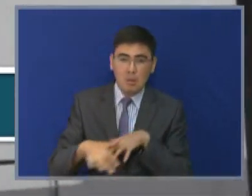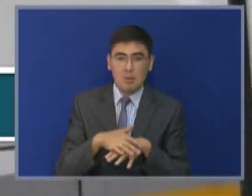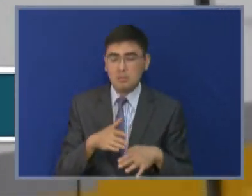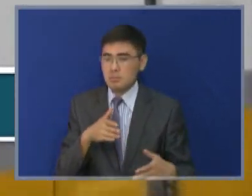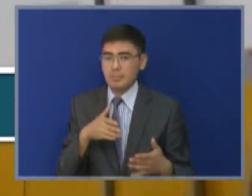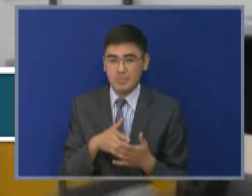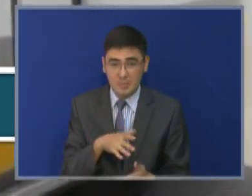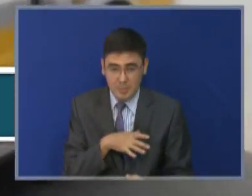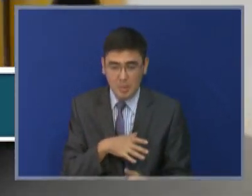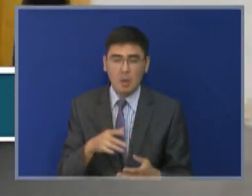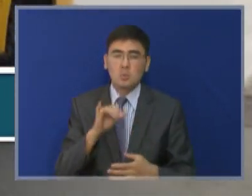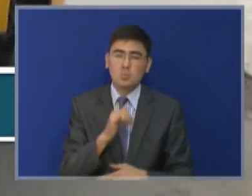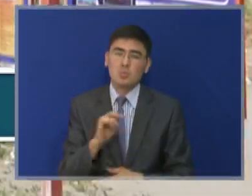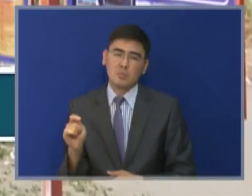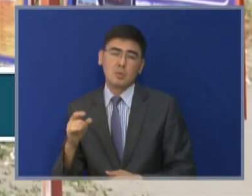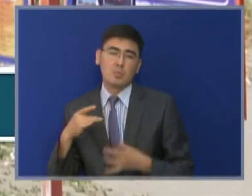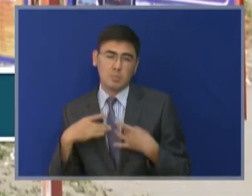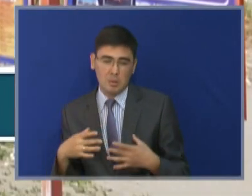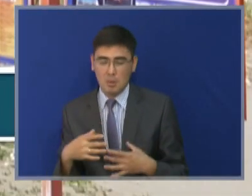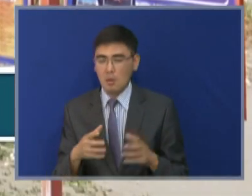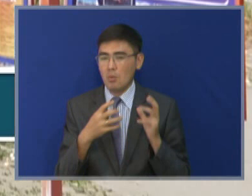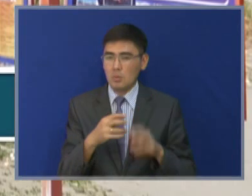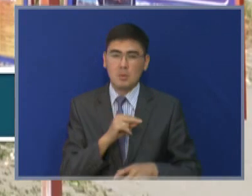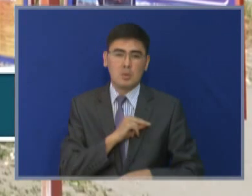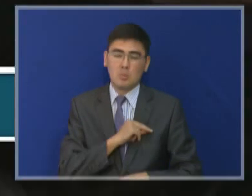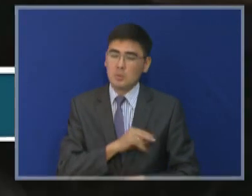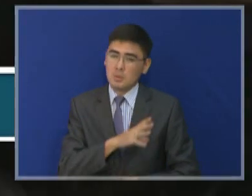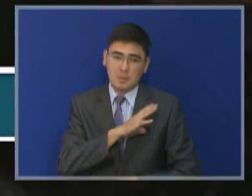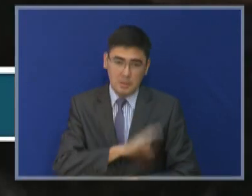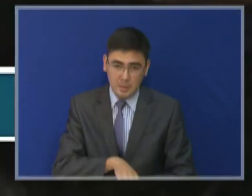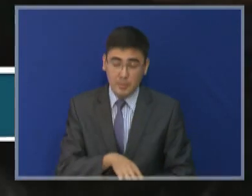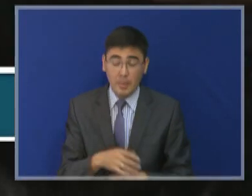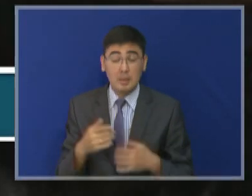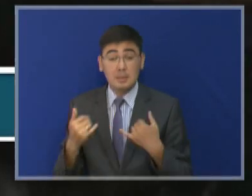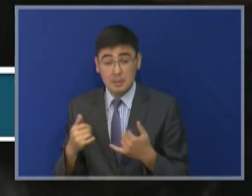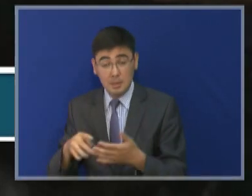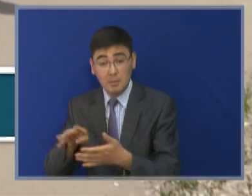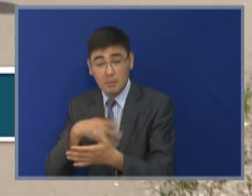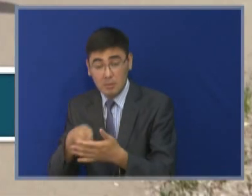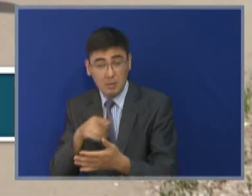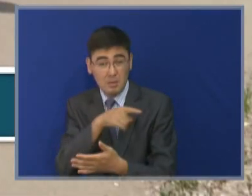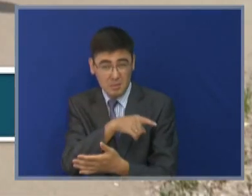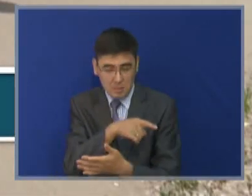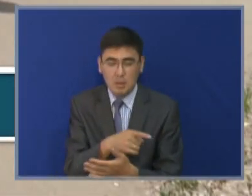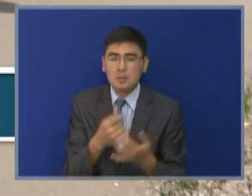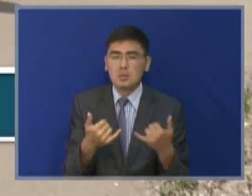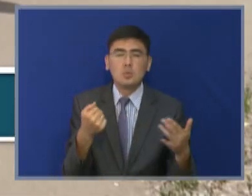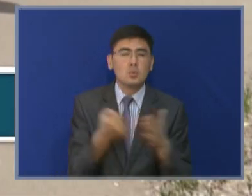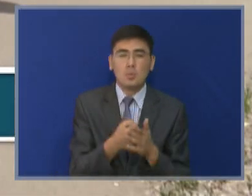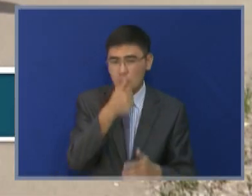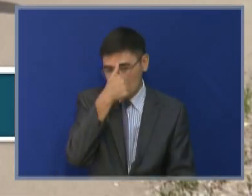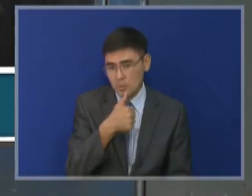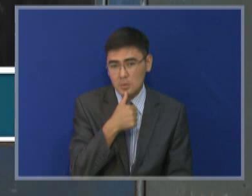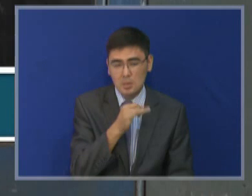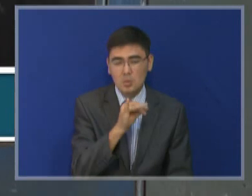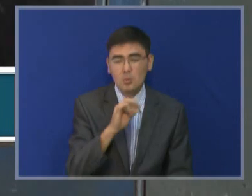және мереке күндері қоғамдық көліктер жүрген жоқ. Атап өтерлігі өзгертілген кесте әзірге шілде айының соңына дейін жасалған. Тамыз